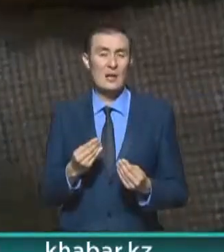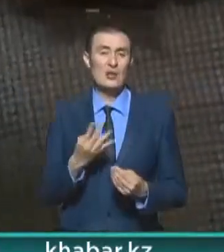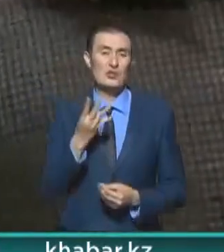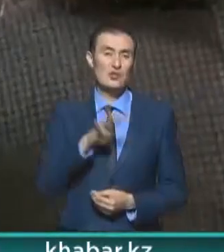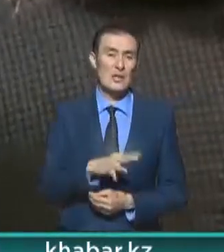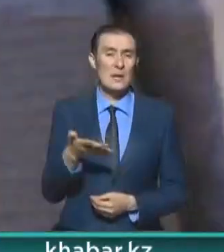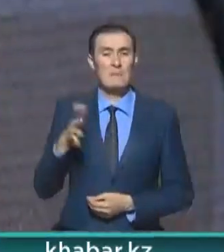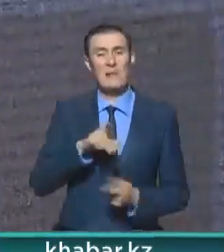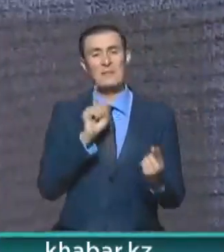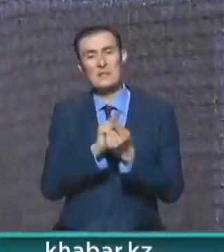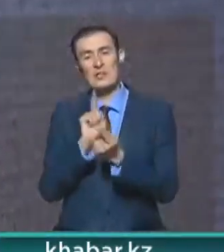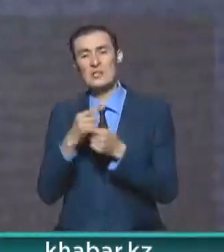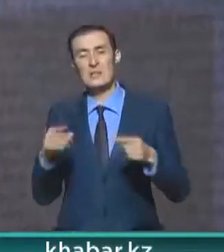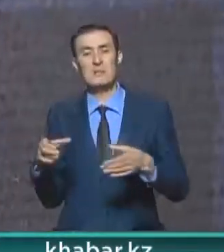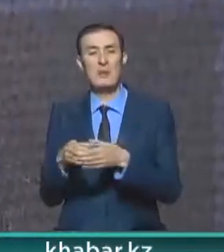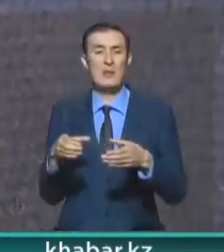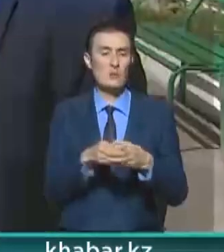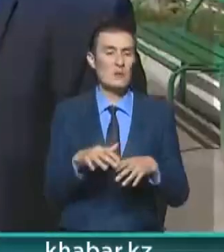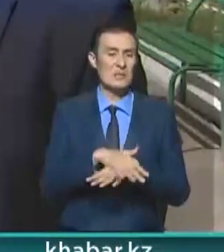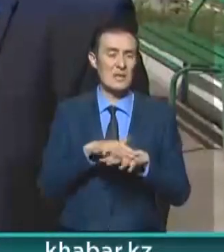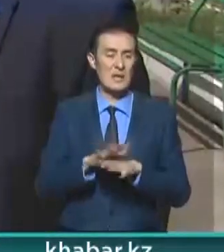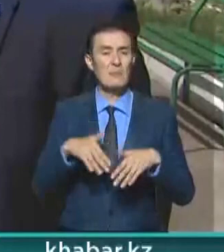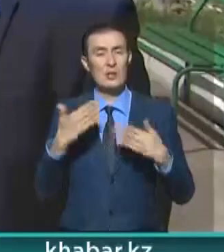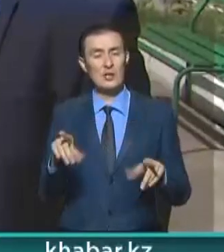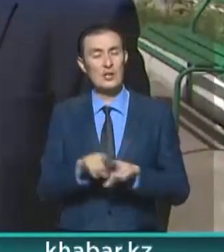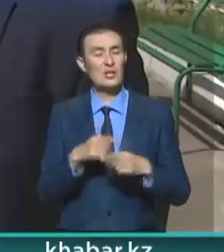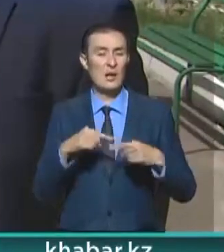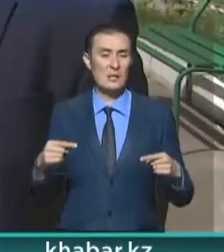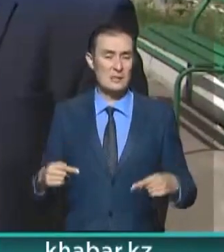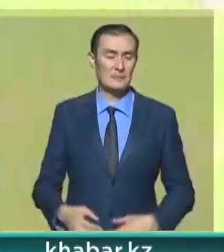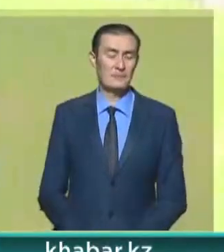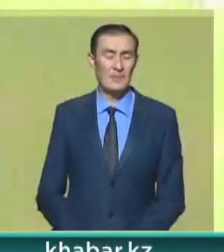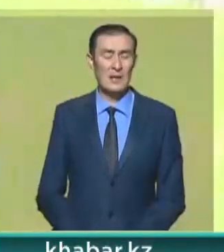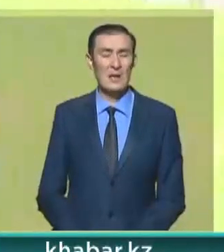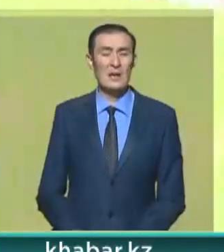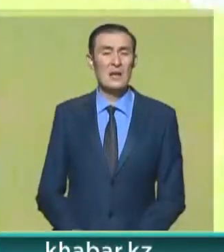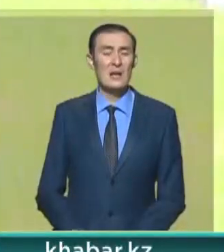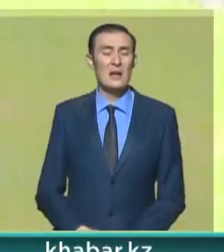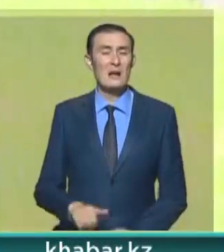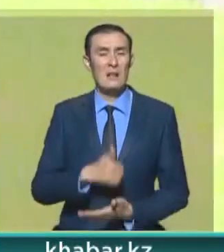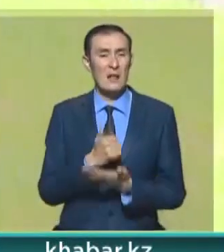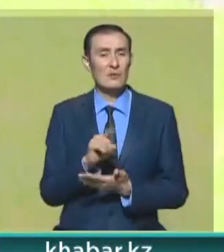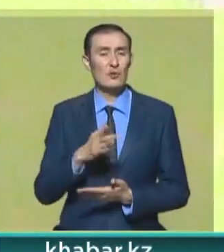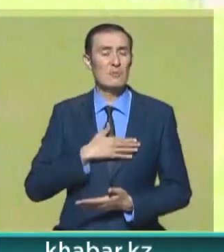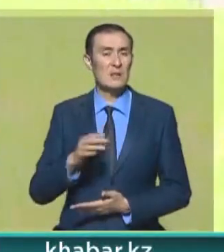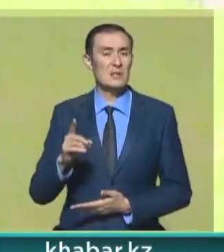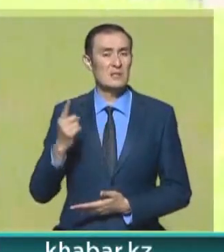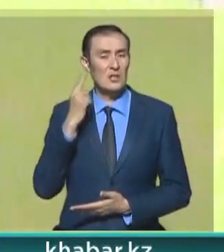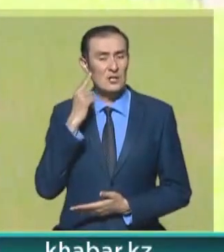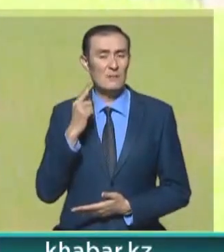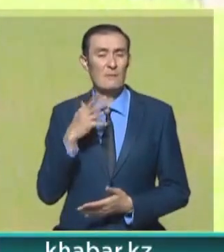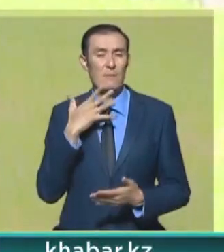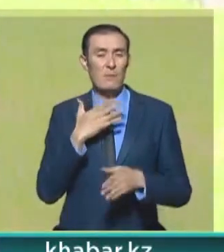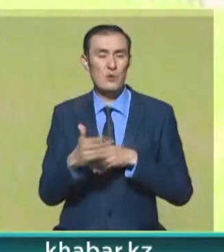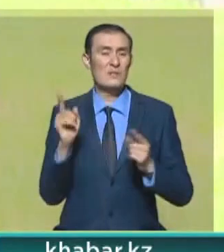4-5 встреч с разными категориями населения. Вопросы и предложения также звучат разные. Самое важное, то, что мы слышим в конце наших